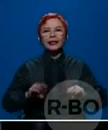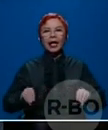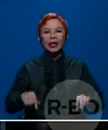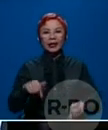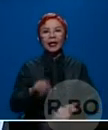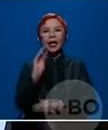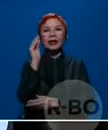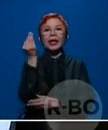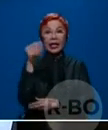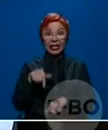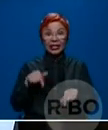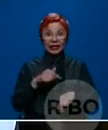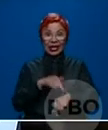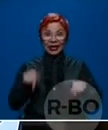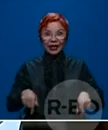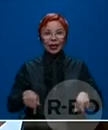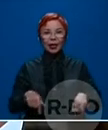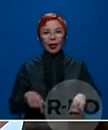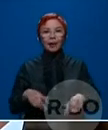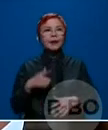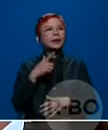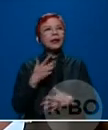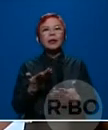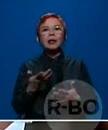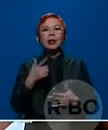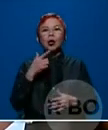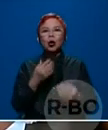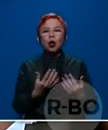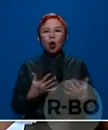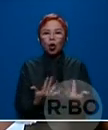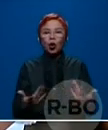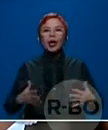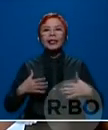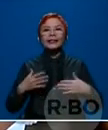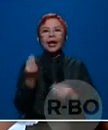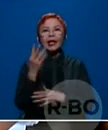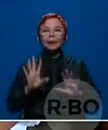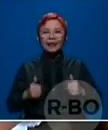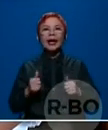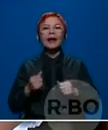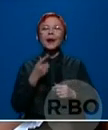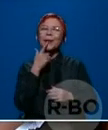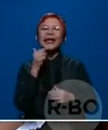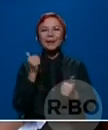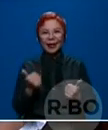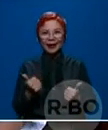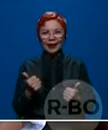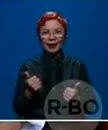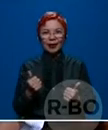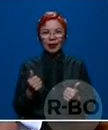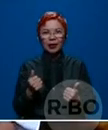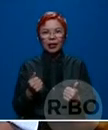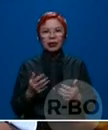ada di Jakarta bisa dinikmati oleh warga Jakarta kesempatan yang ada di Jakarta bukan justru